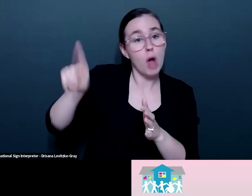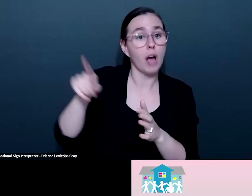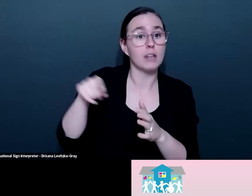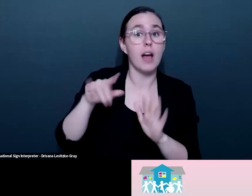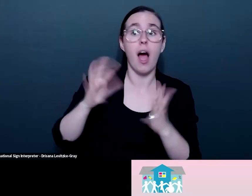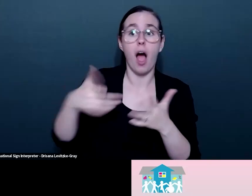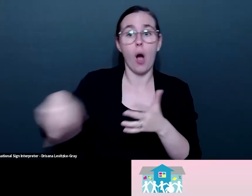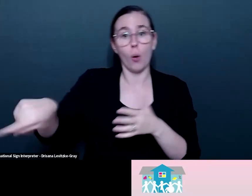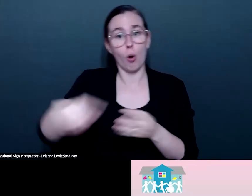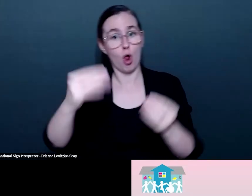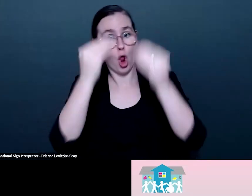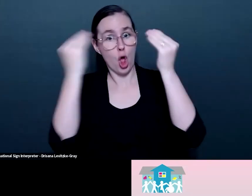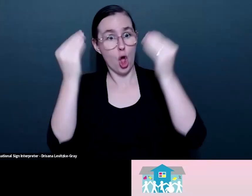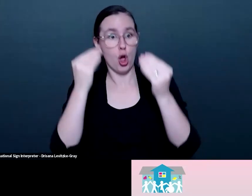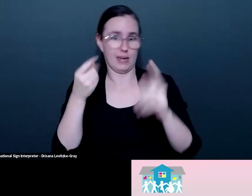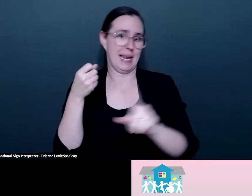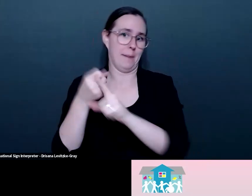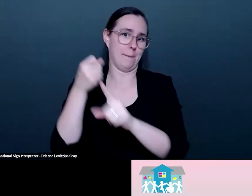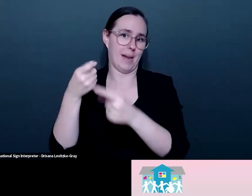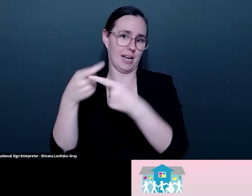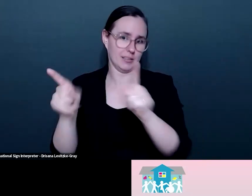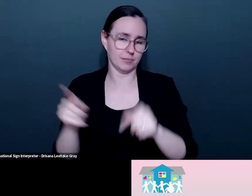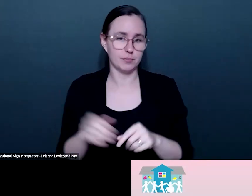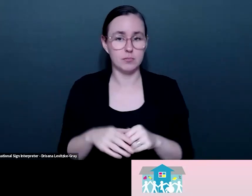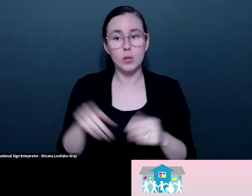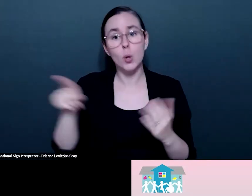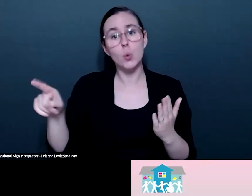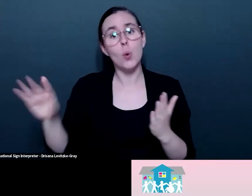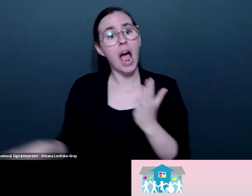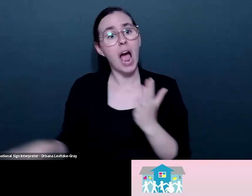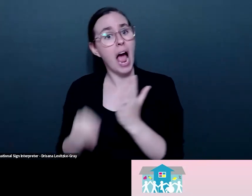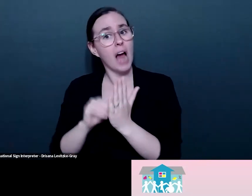du développement de l'enfant. Donc,